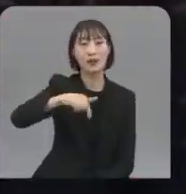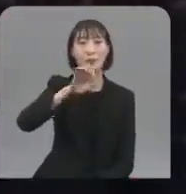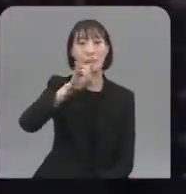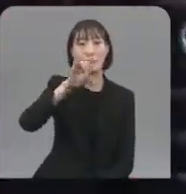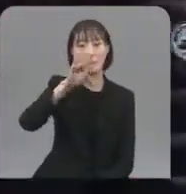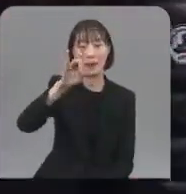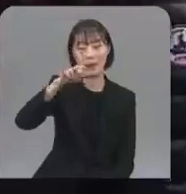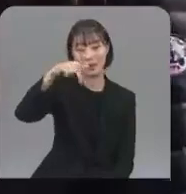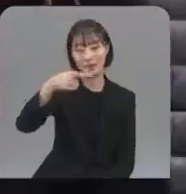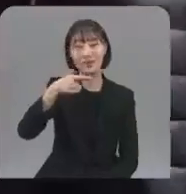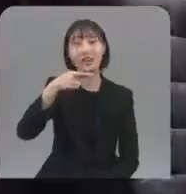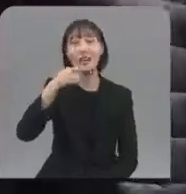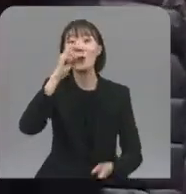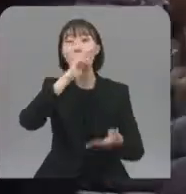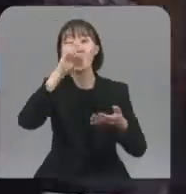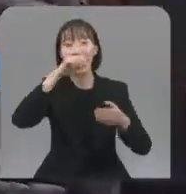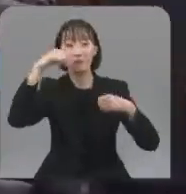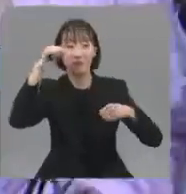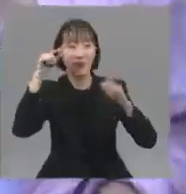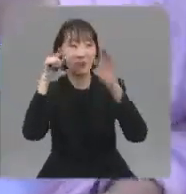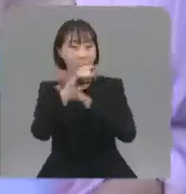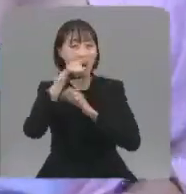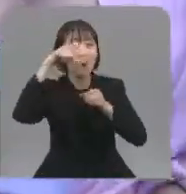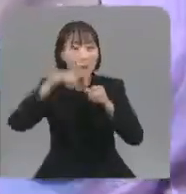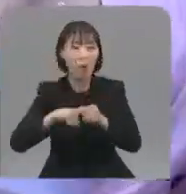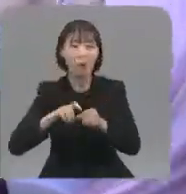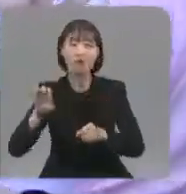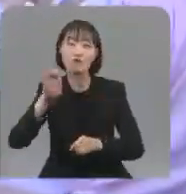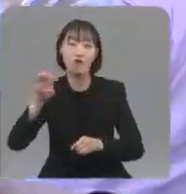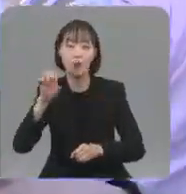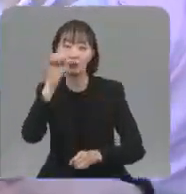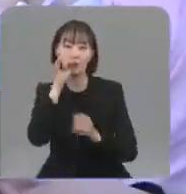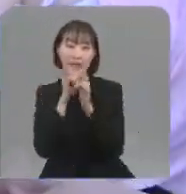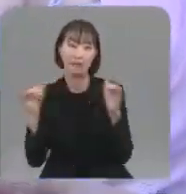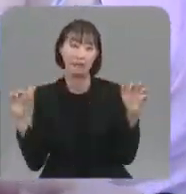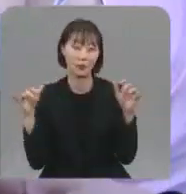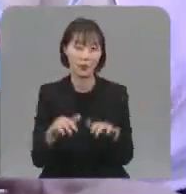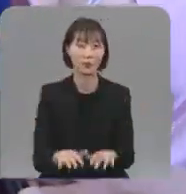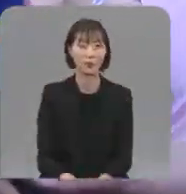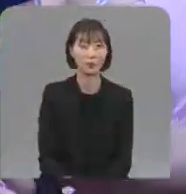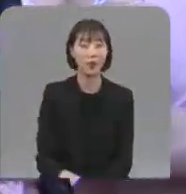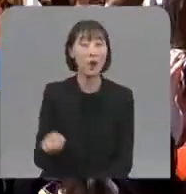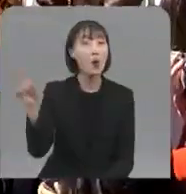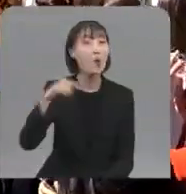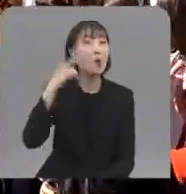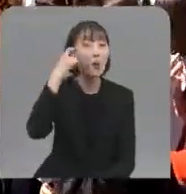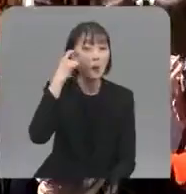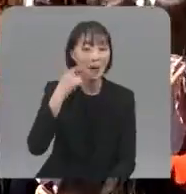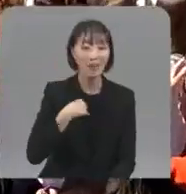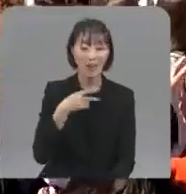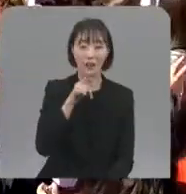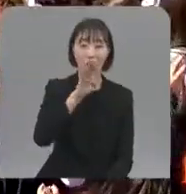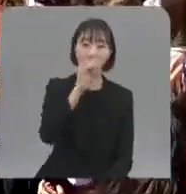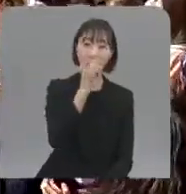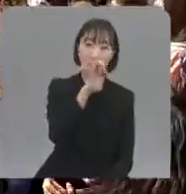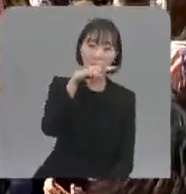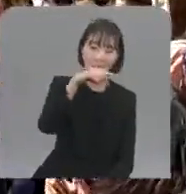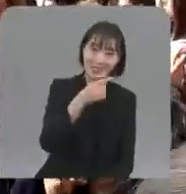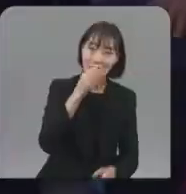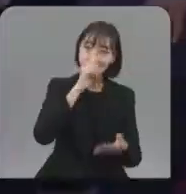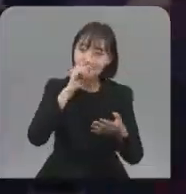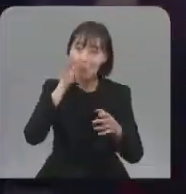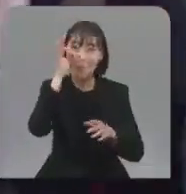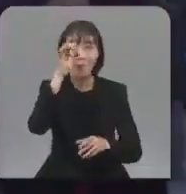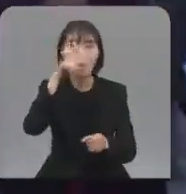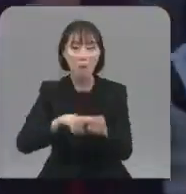des jeunes Européens était si intenses que les 33000 plats sont toutes été vendus devant la Grande Arche de la Défense une longue file